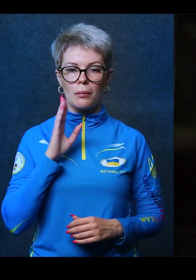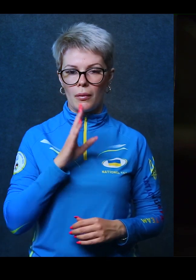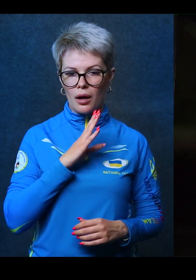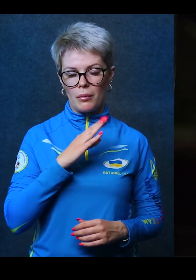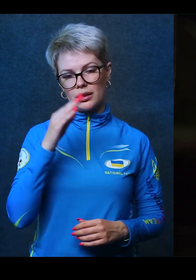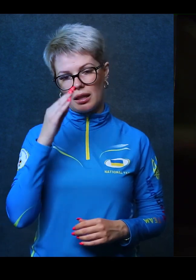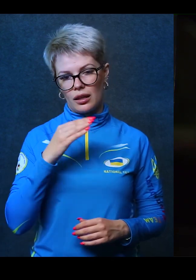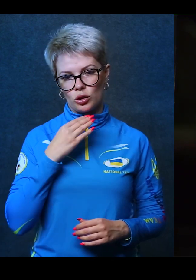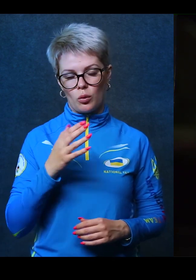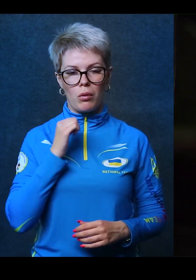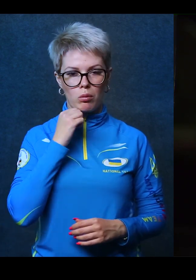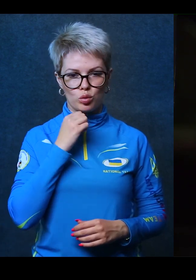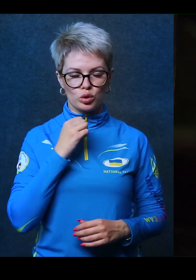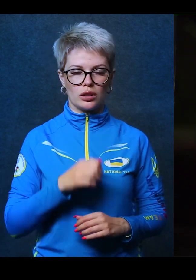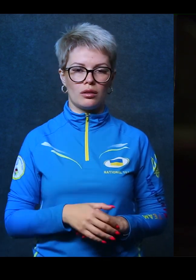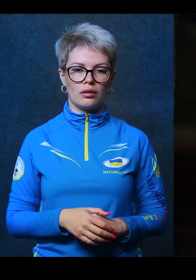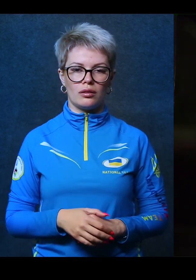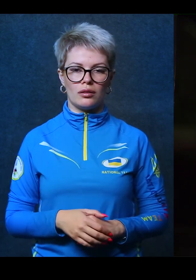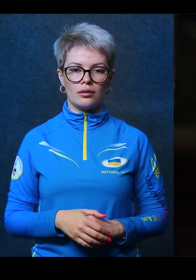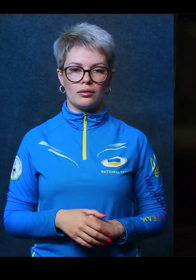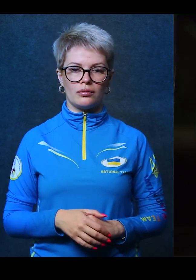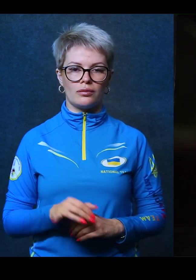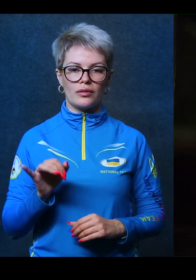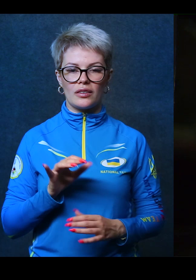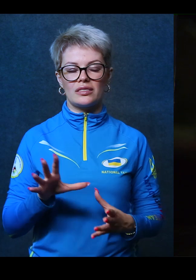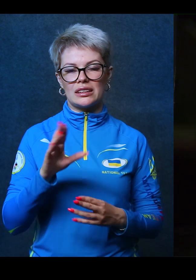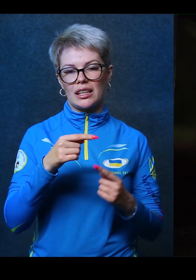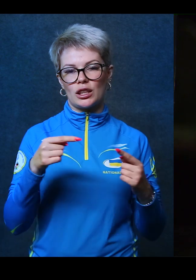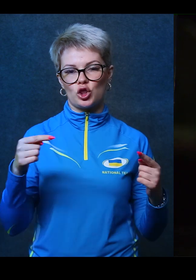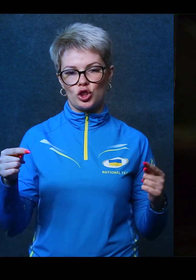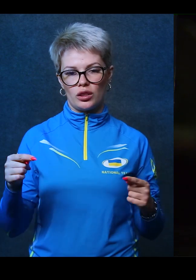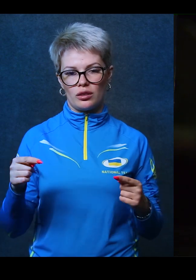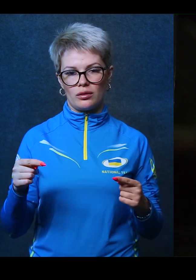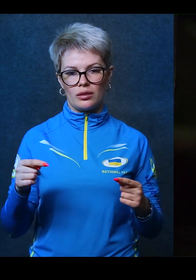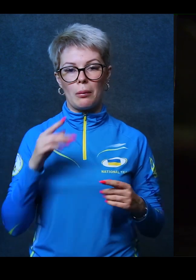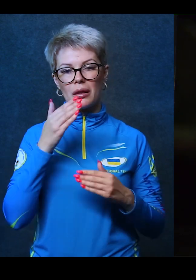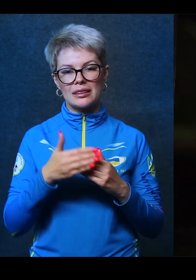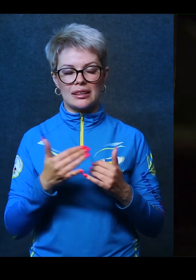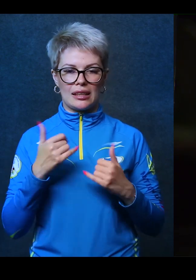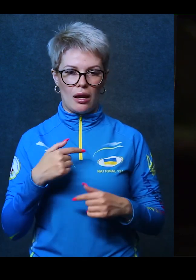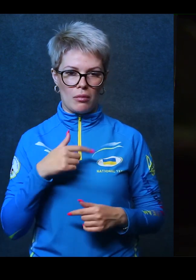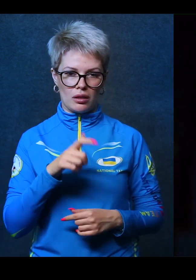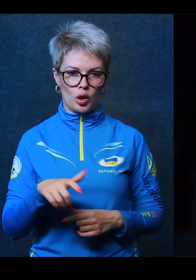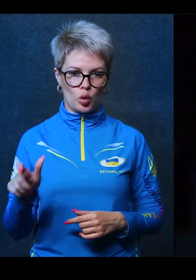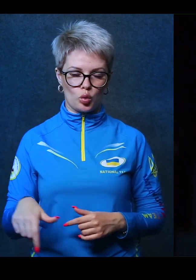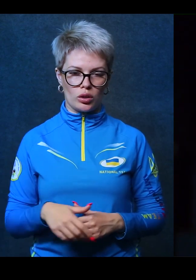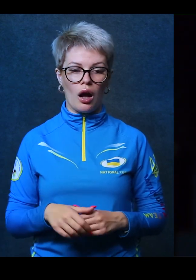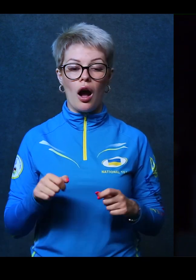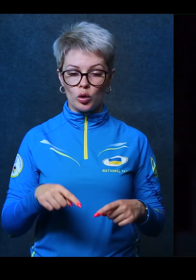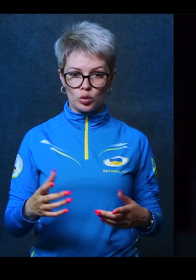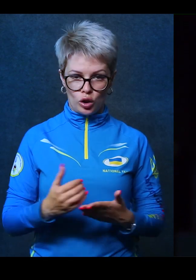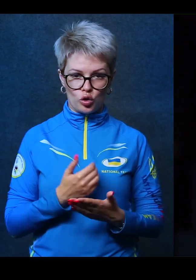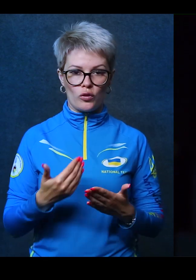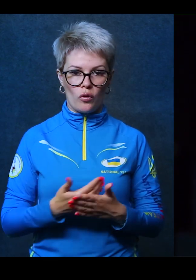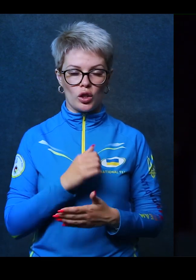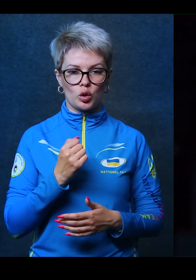Мама, тато, бабуся і всі інші близькі для мене люди. А тут знайшов